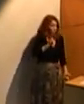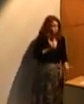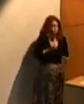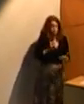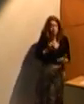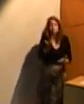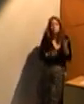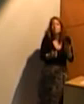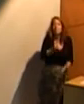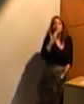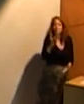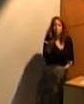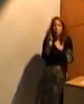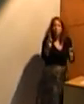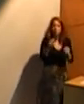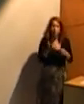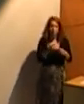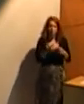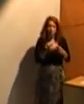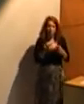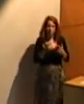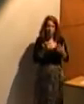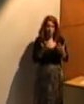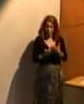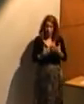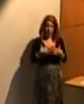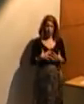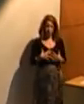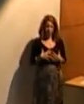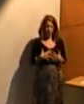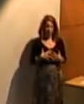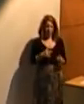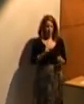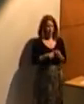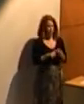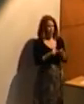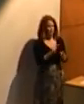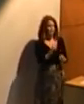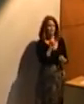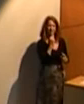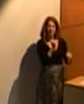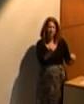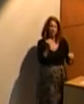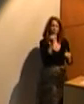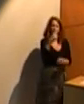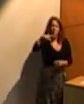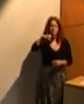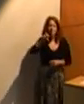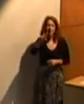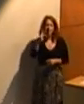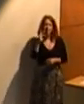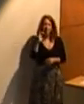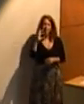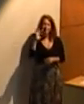dont j'ai parlé tout à l'heure mais je suis ce que j'aimerais être dans une sorte de perfection vous avez des mémos perfect tous latin qui veut dire à juste et